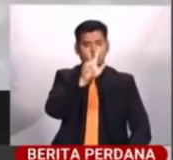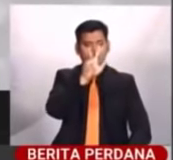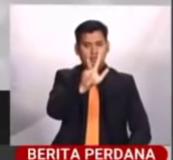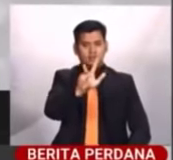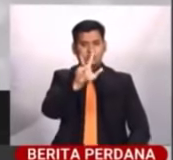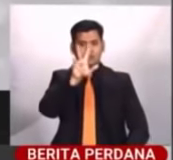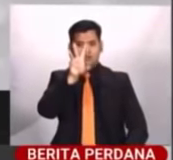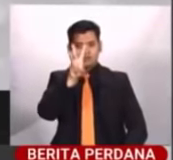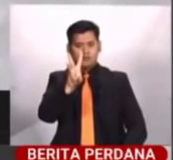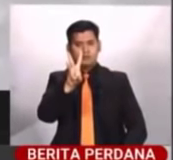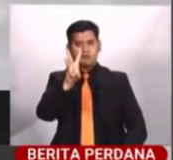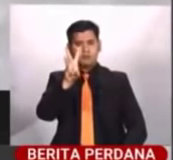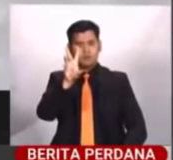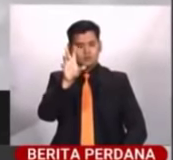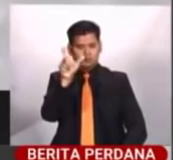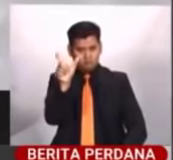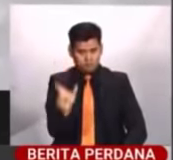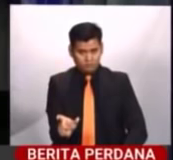73,336 orang.